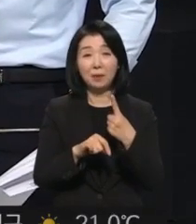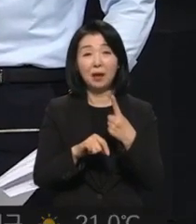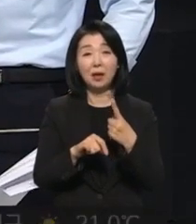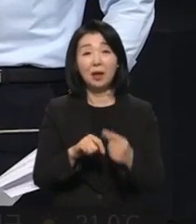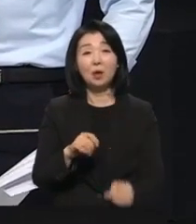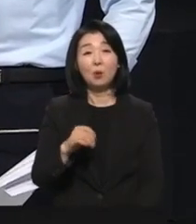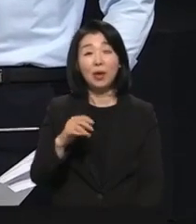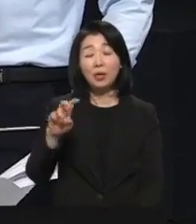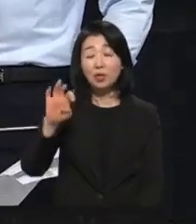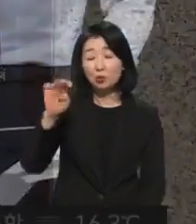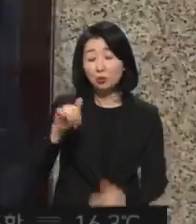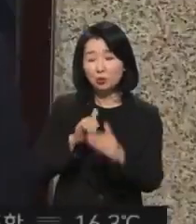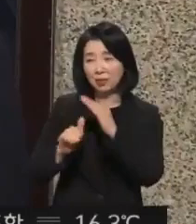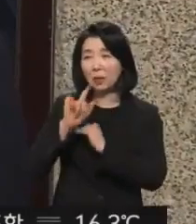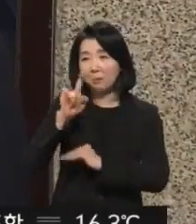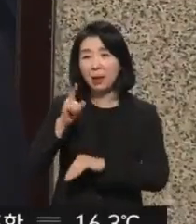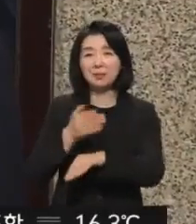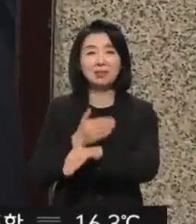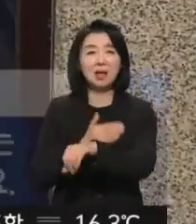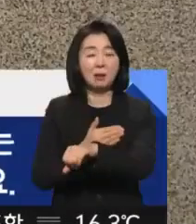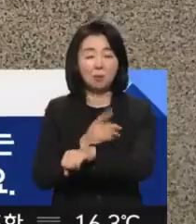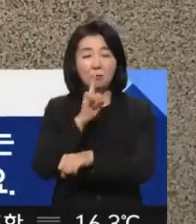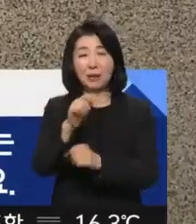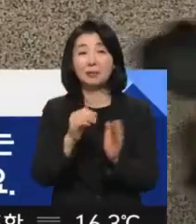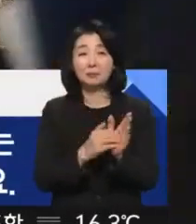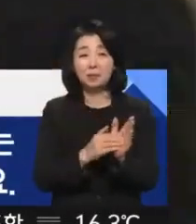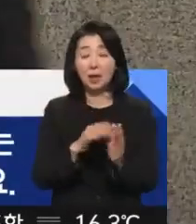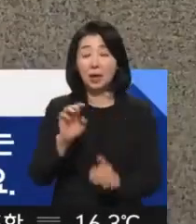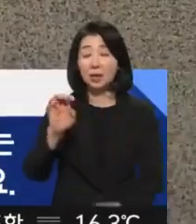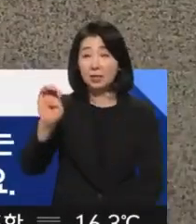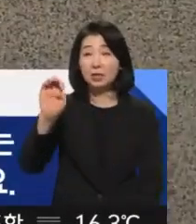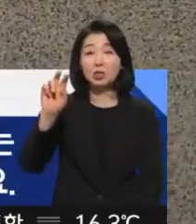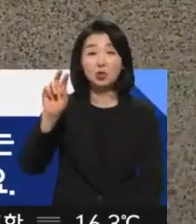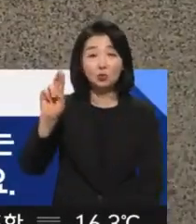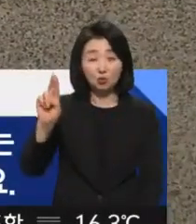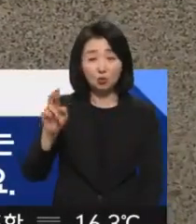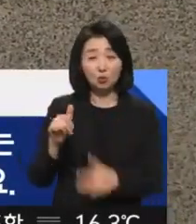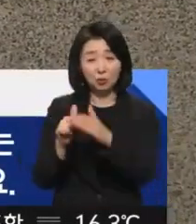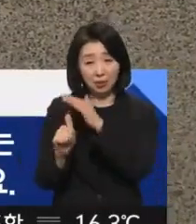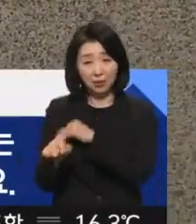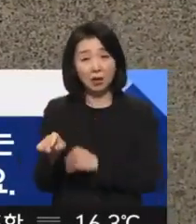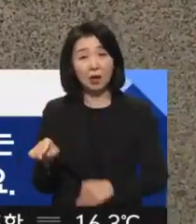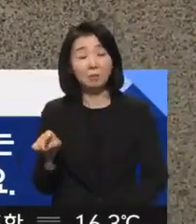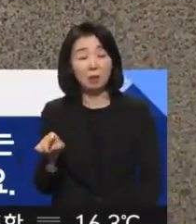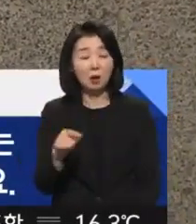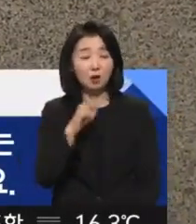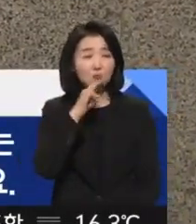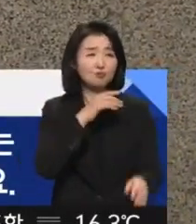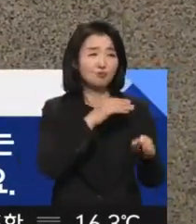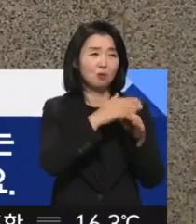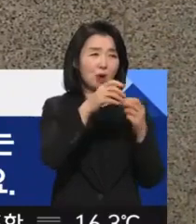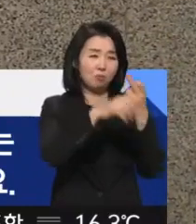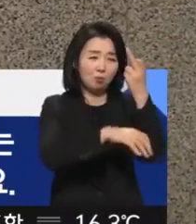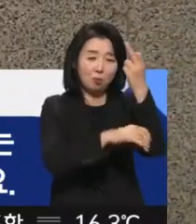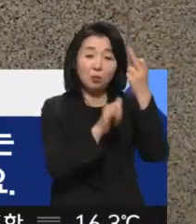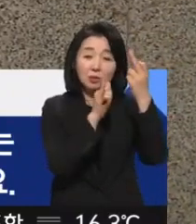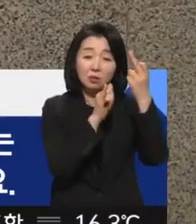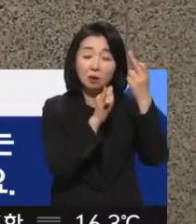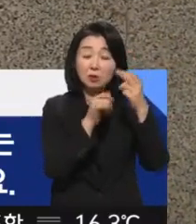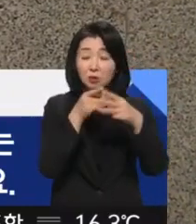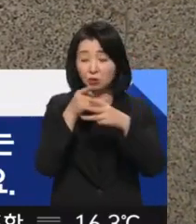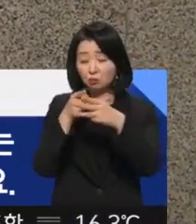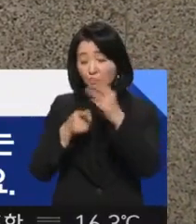건데요. EU 대사가 북한이 도발 수위를 높여가고 있는데 현재